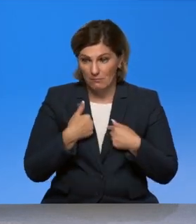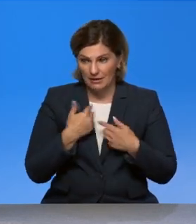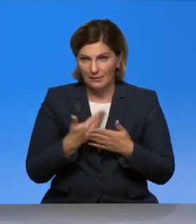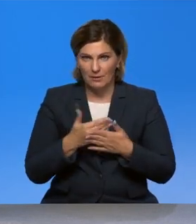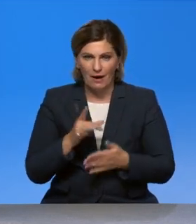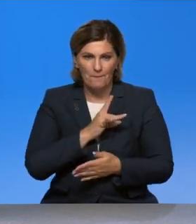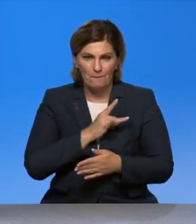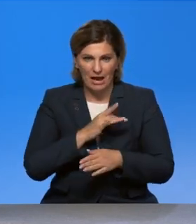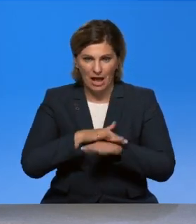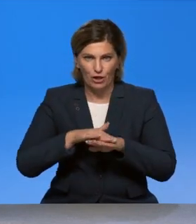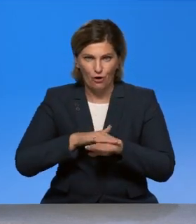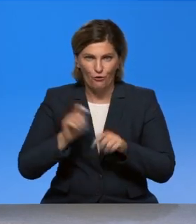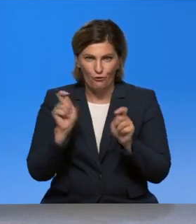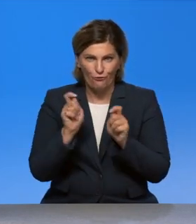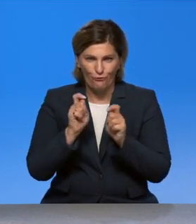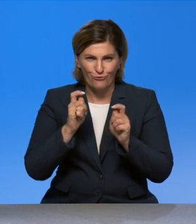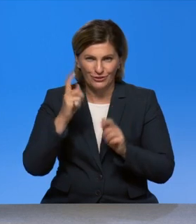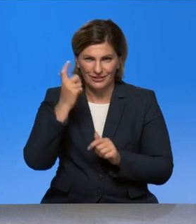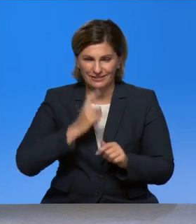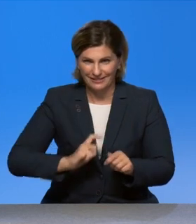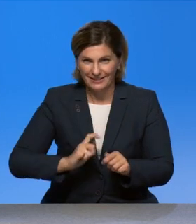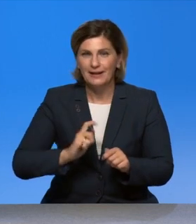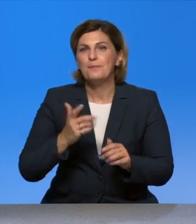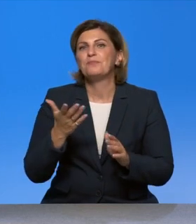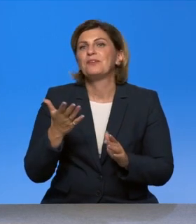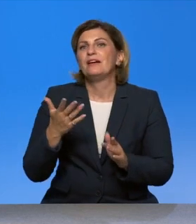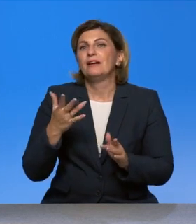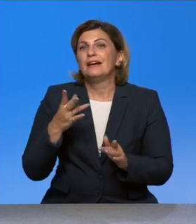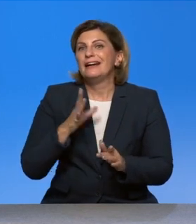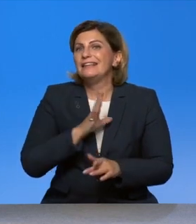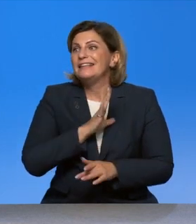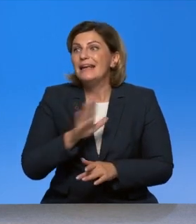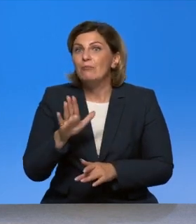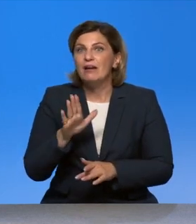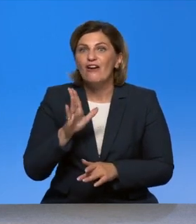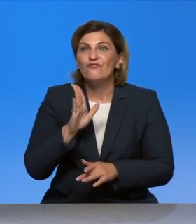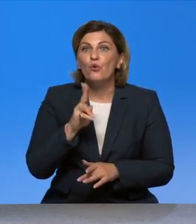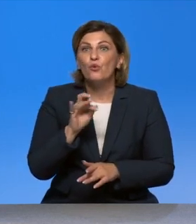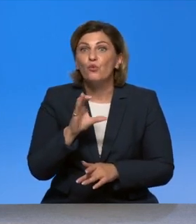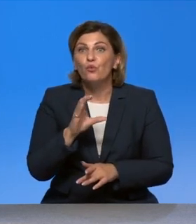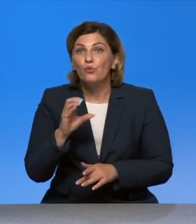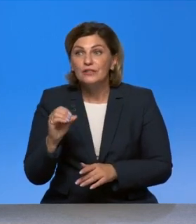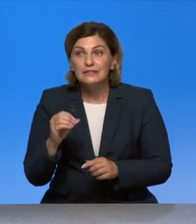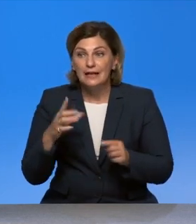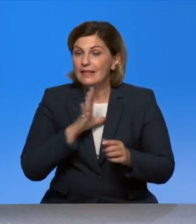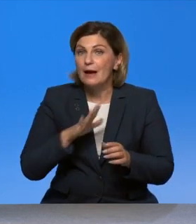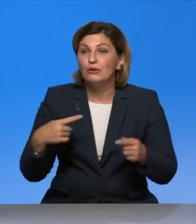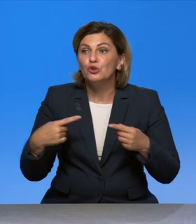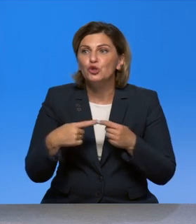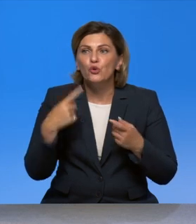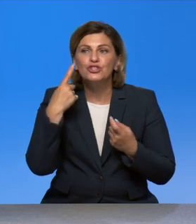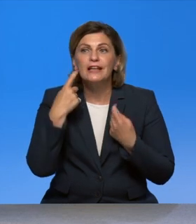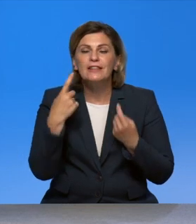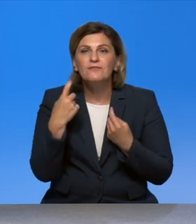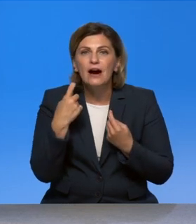да, с Академией наук и с географическим обществом по всему миру, не были в курсе, у нас не было абсолютно точной информации